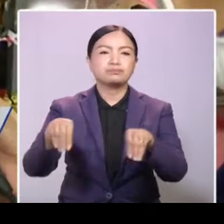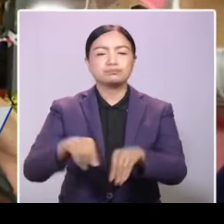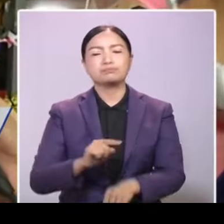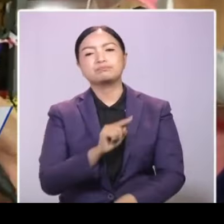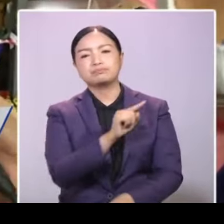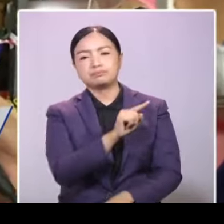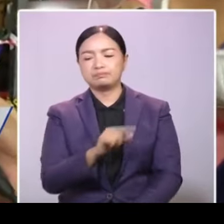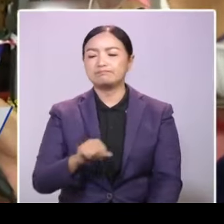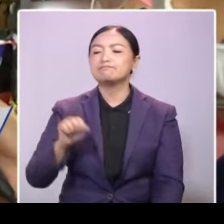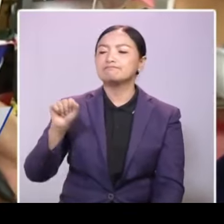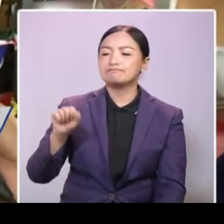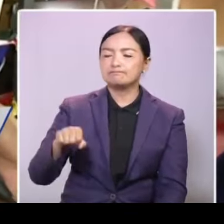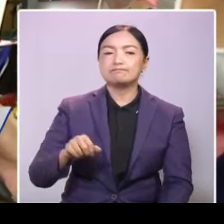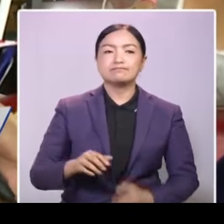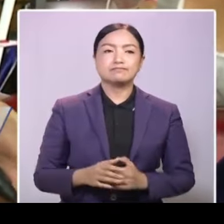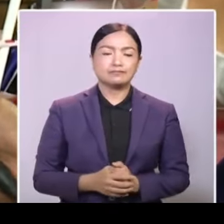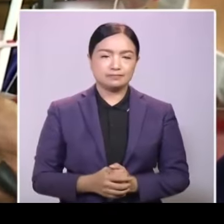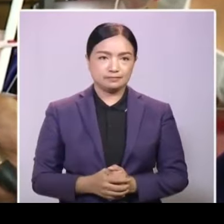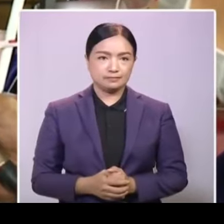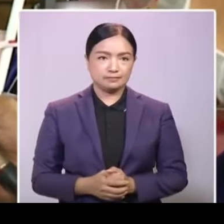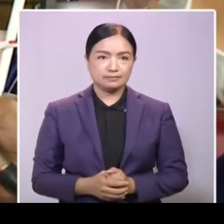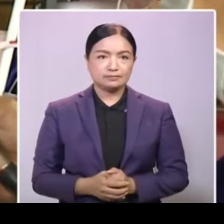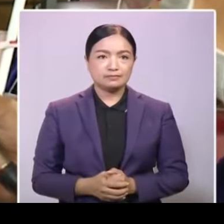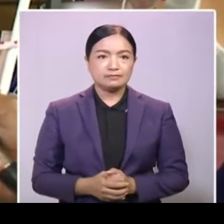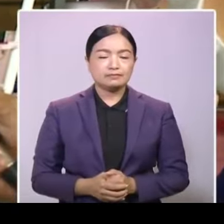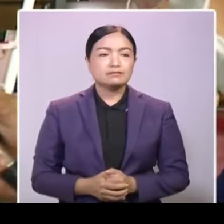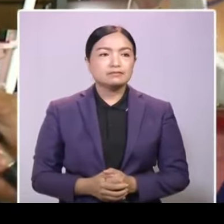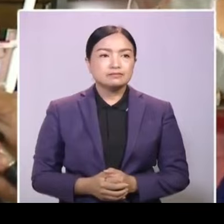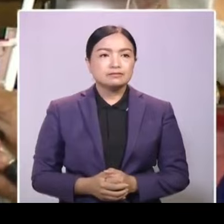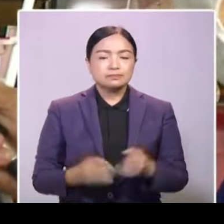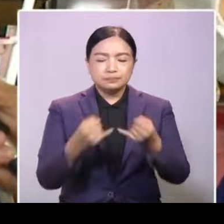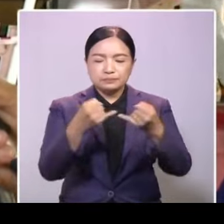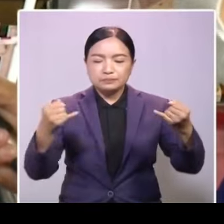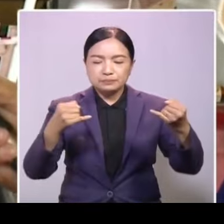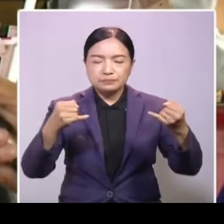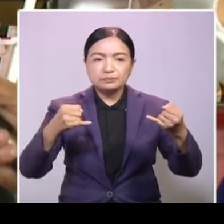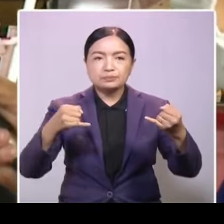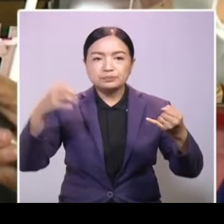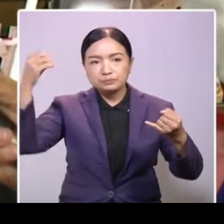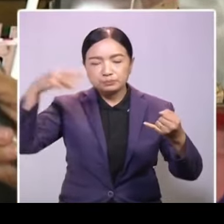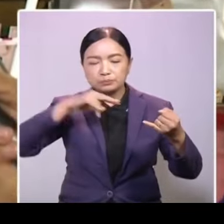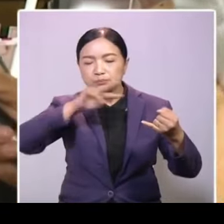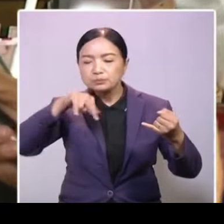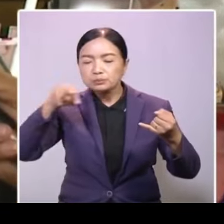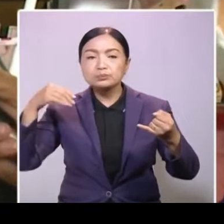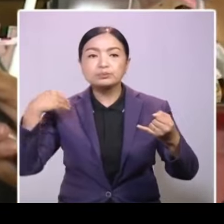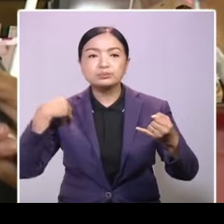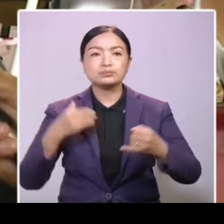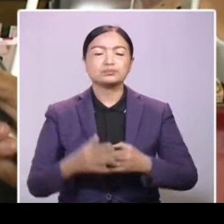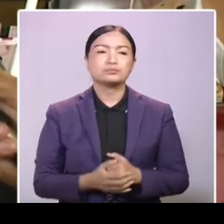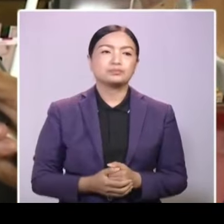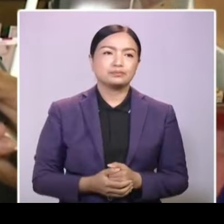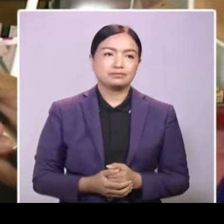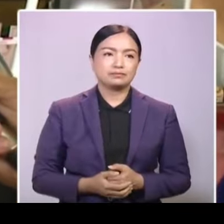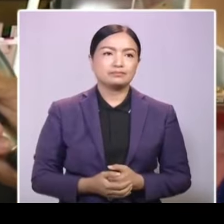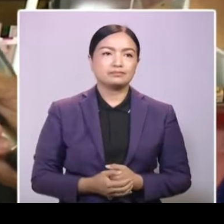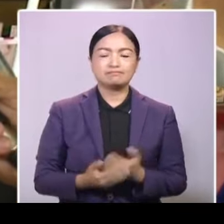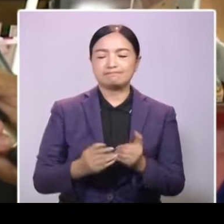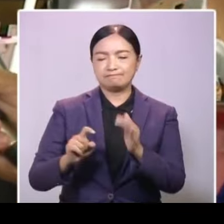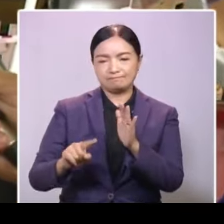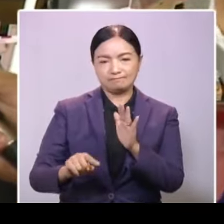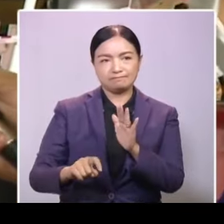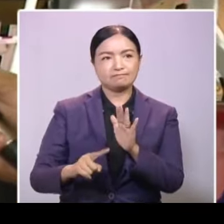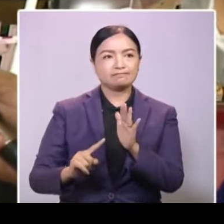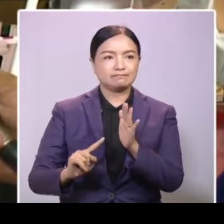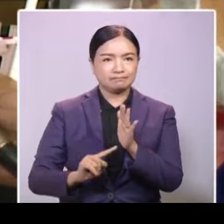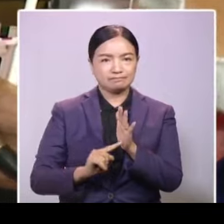ช่ค่ะมีก็คือมีการตรวจเช็คสายไฟมีอะไรอย่างนี้อยู่แล้วตลอด แต่นี่คือเป็นเหตุที่เกิดขึ้นครั้งแรก ใช่ค่ะ